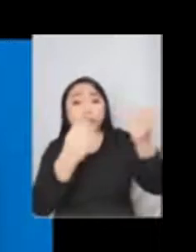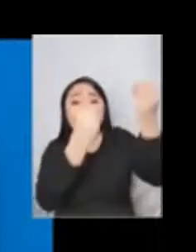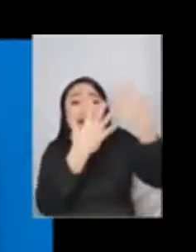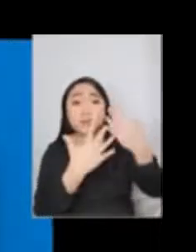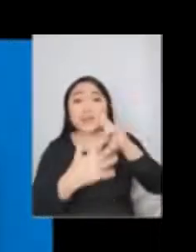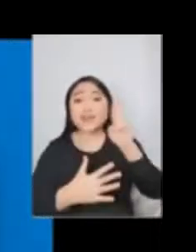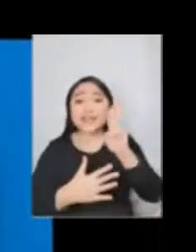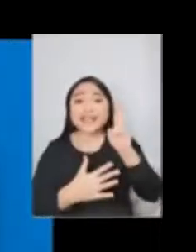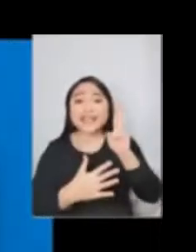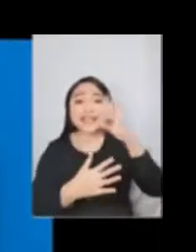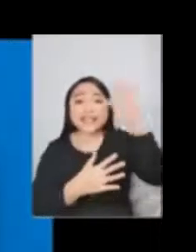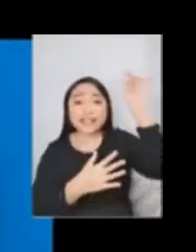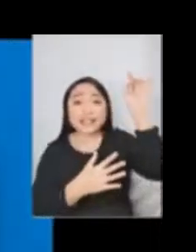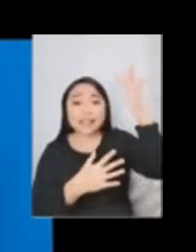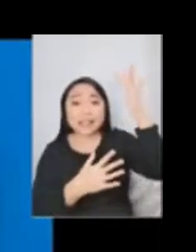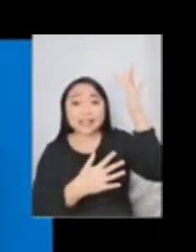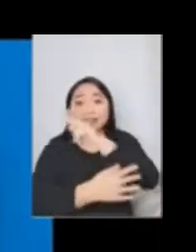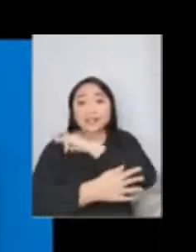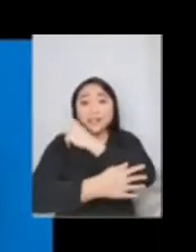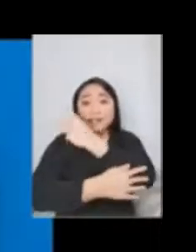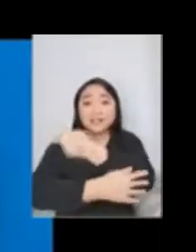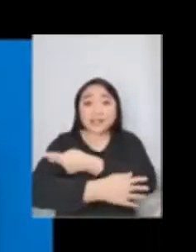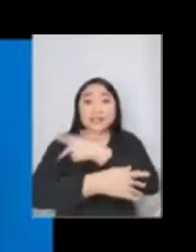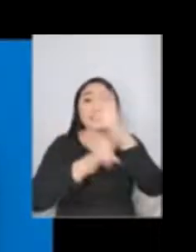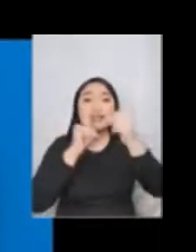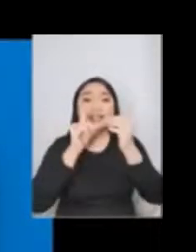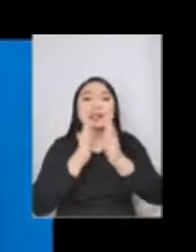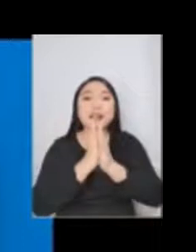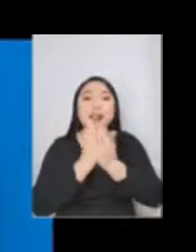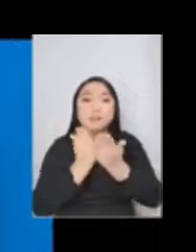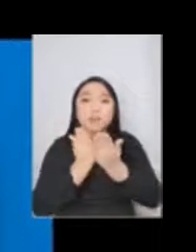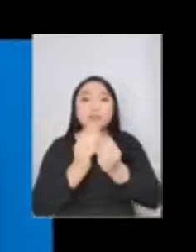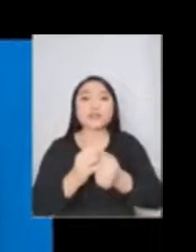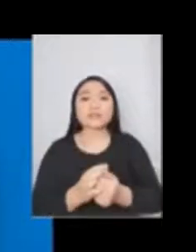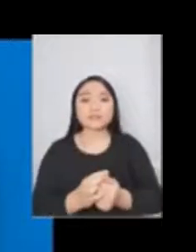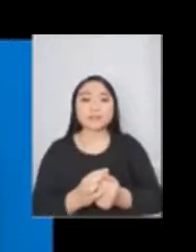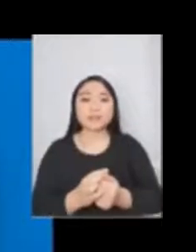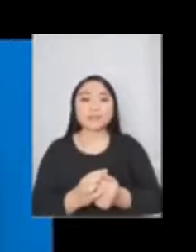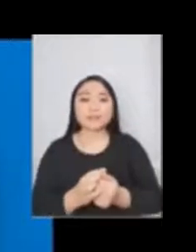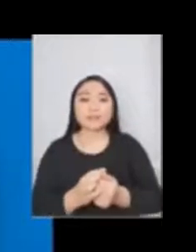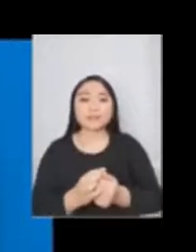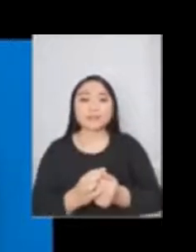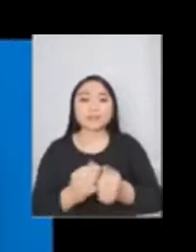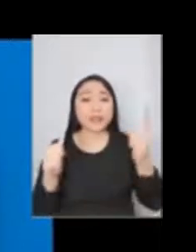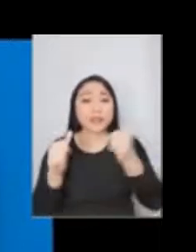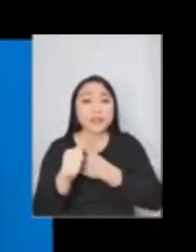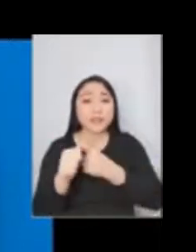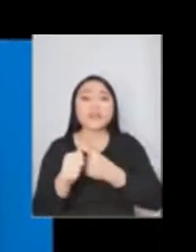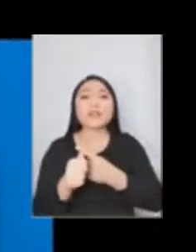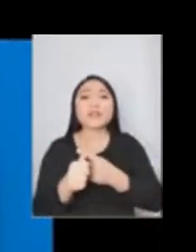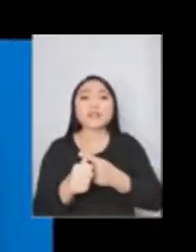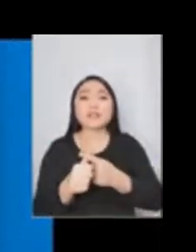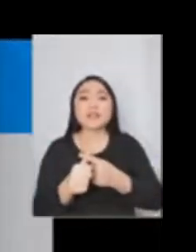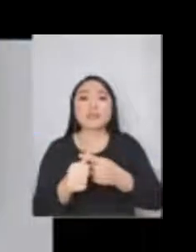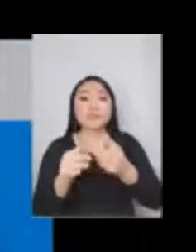ang bulubundukin ng CAR. Yan. Usually, pag sa north po, ay tumatawid talaga